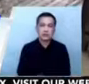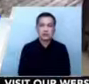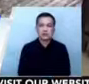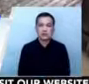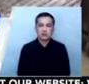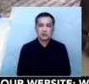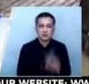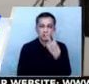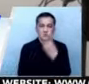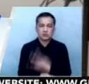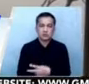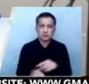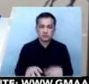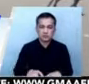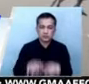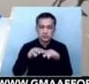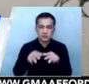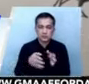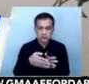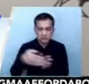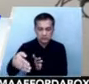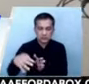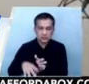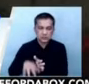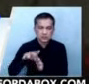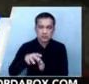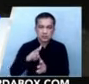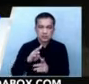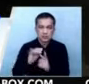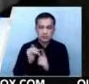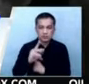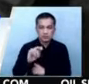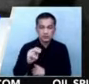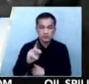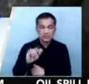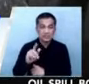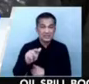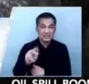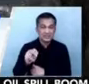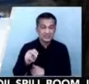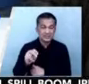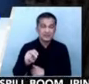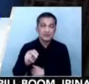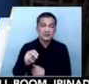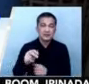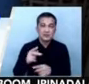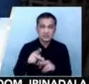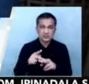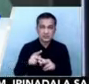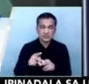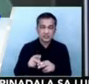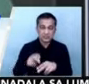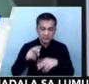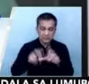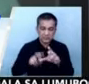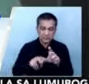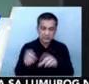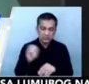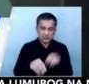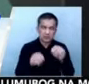ring baha sa gilid ng ilog sa Barangay poblasyon Lingayen Pangasinan kaya nakapatong sa mga upuan ang gamit ng mga residente